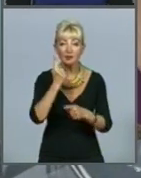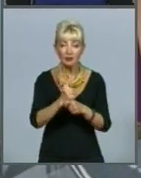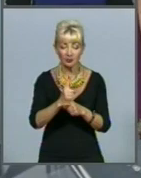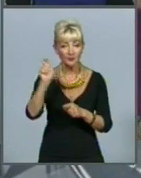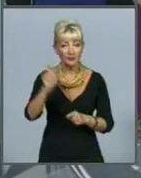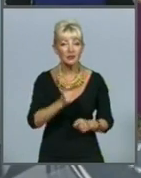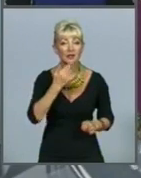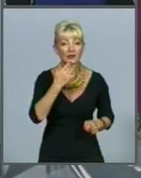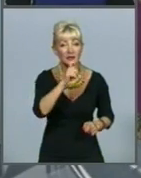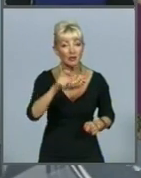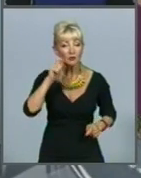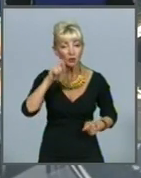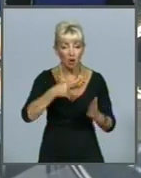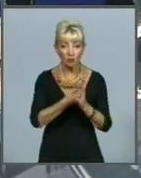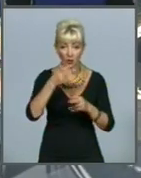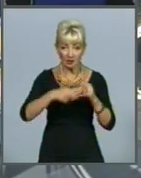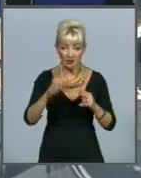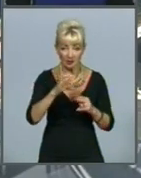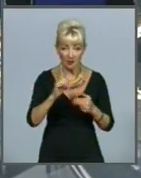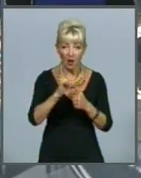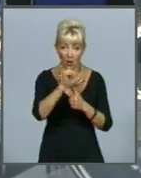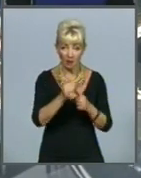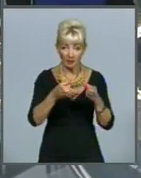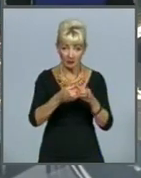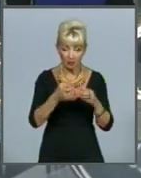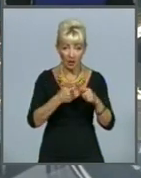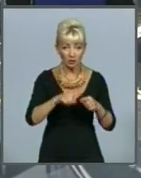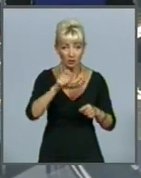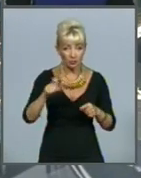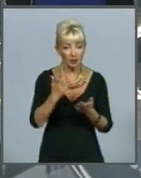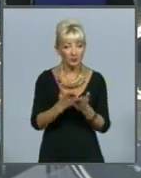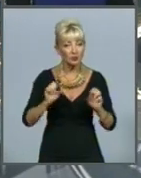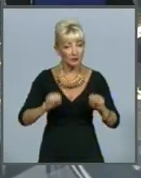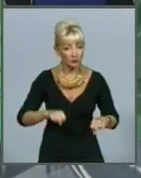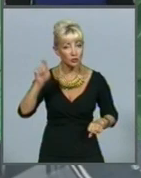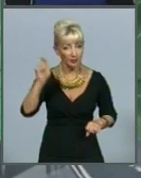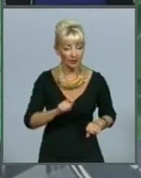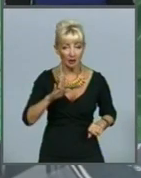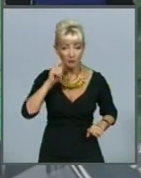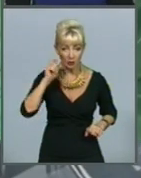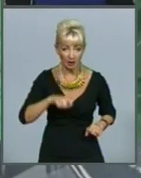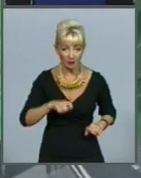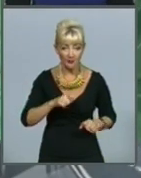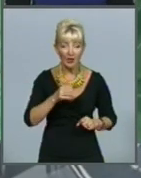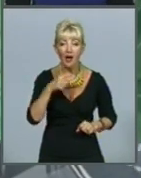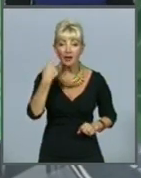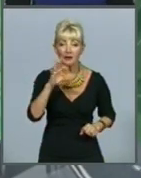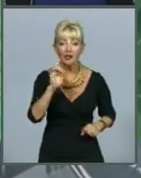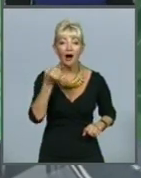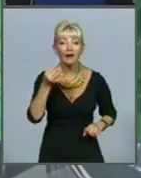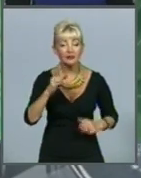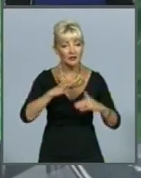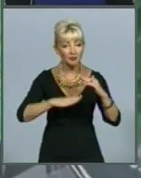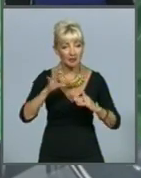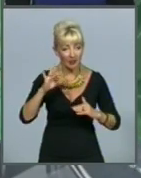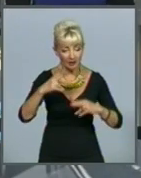кінця вересня окремі категорії цих громадян все ж таки матимуть можливість прибути до країни. Мова йде про IT-спеціалістів, технічних спеціалістів,